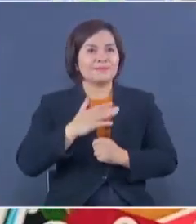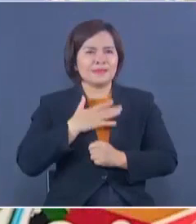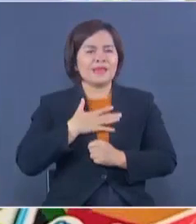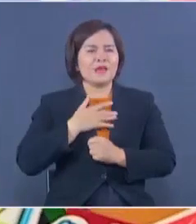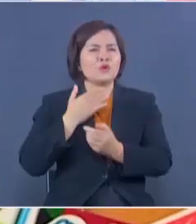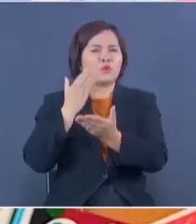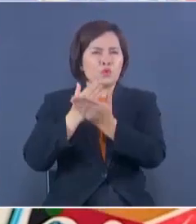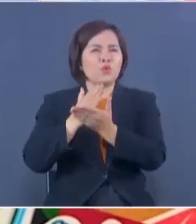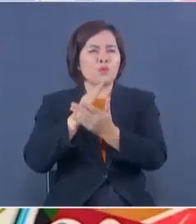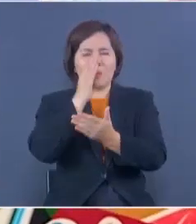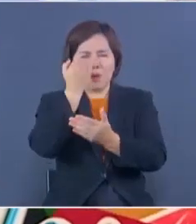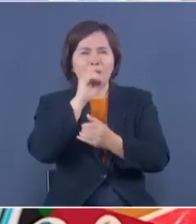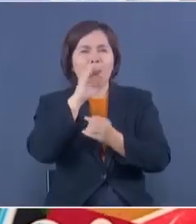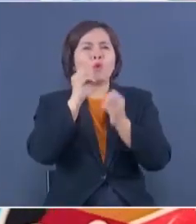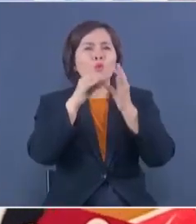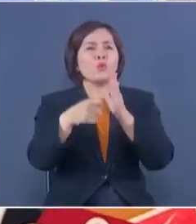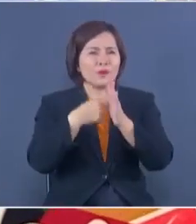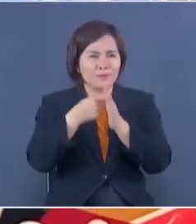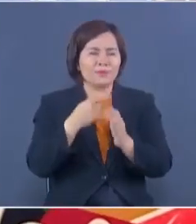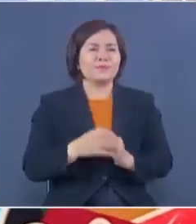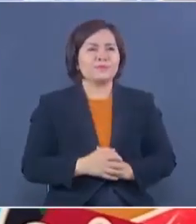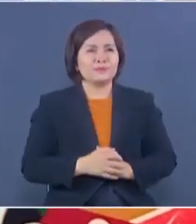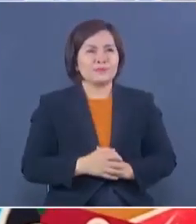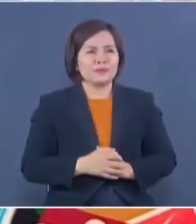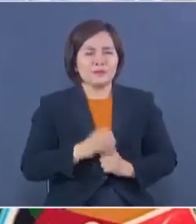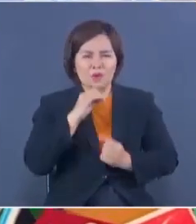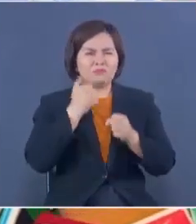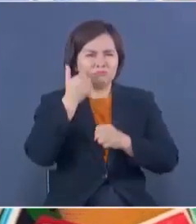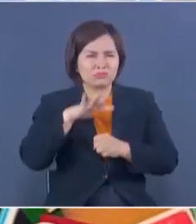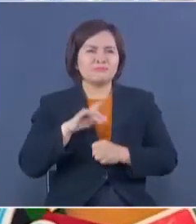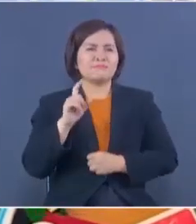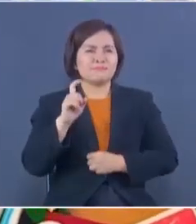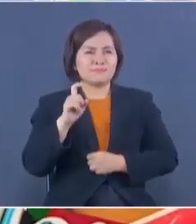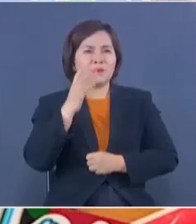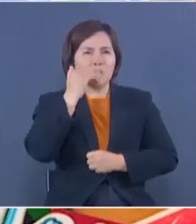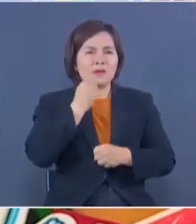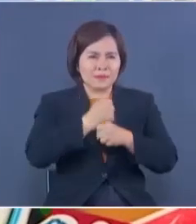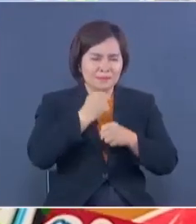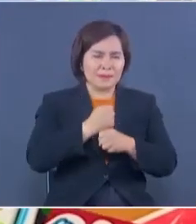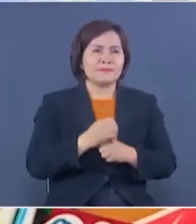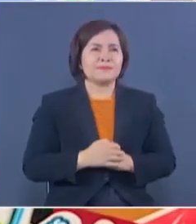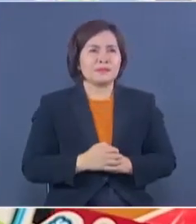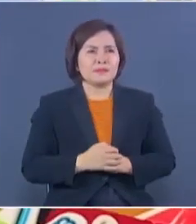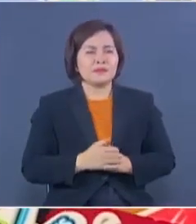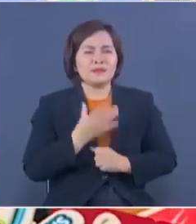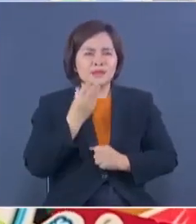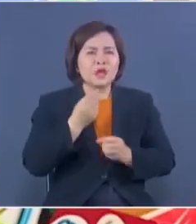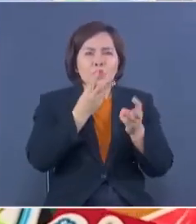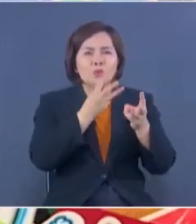ไปหมดแล้วครับก็บอกครูไว้แล้วว่าแบบไม่ได้จริงว่าเพราะต้องทำงานด้วยก็จะเหลือเป็